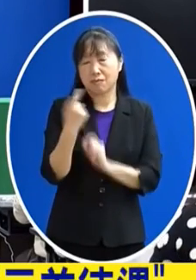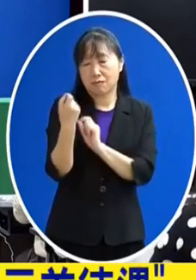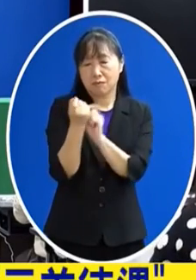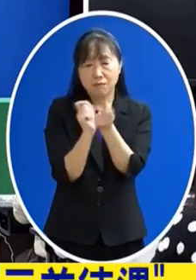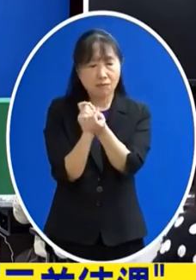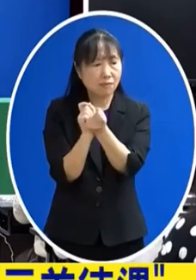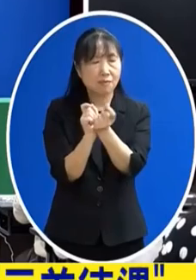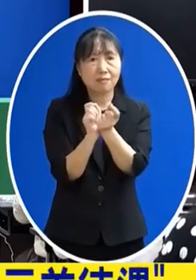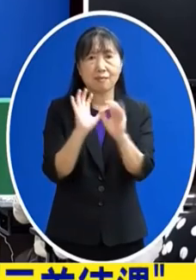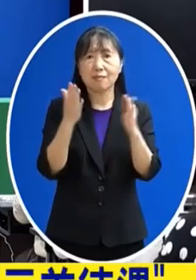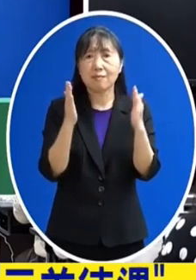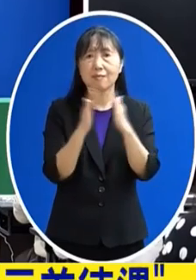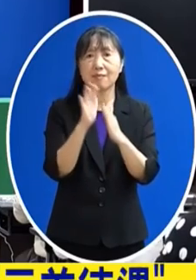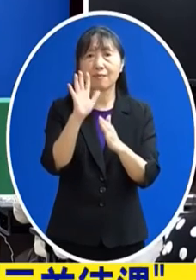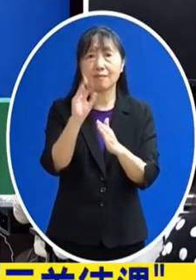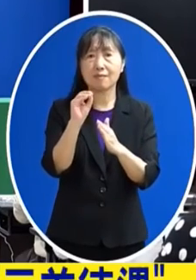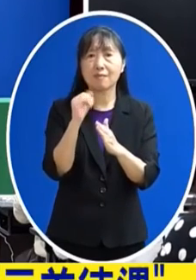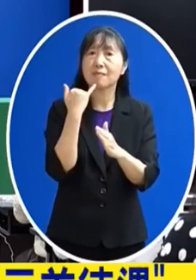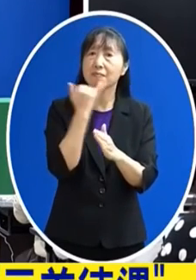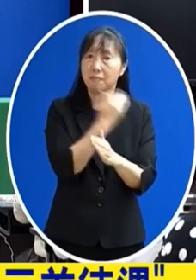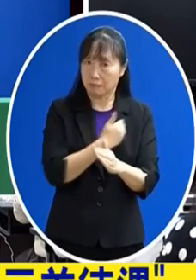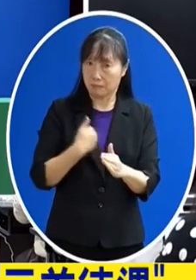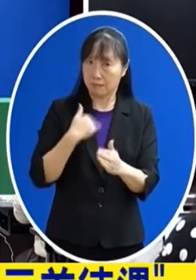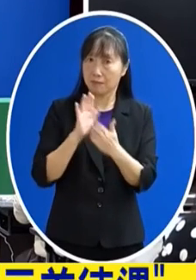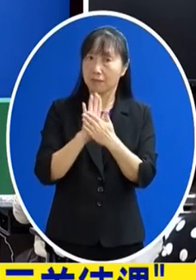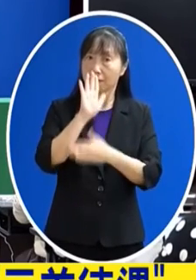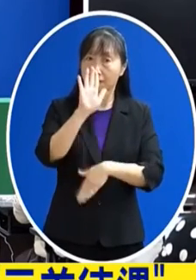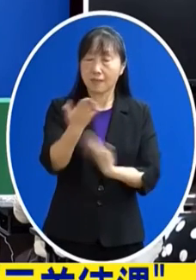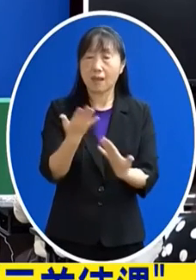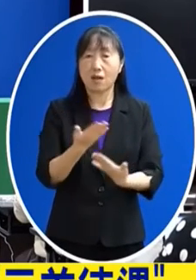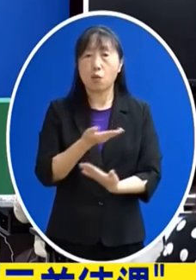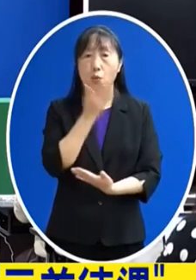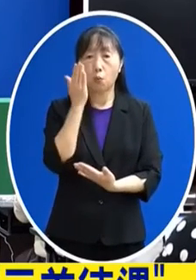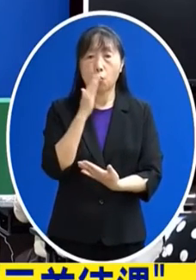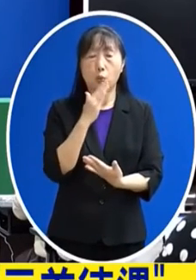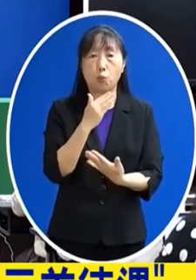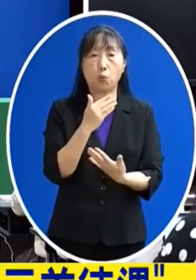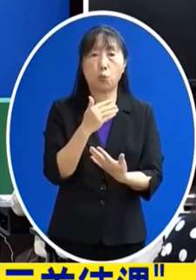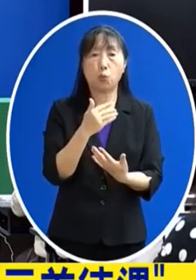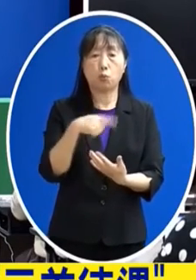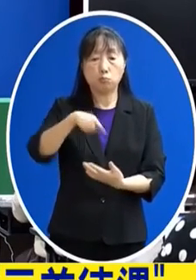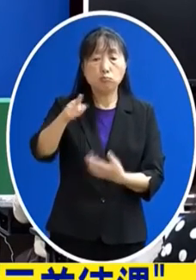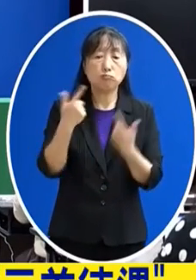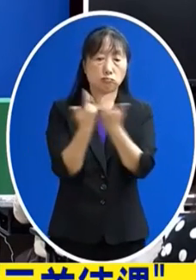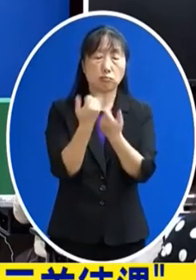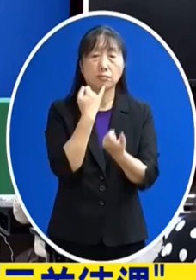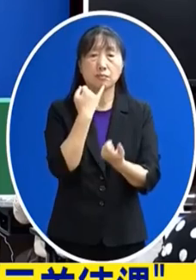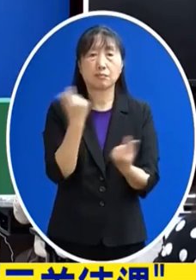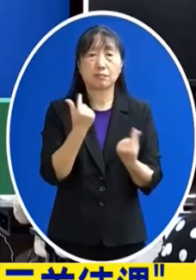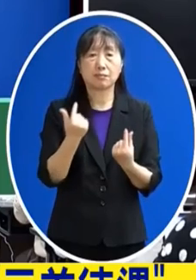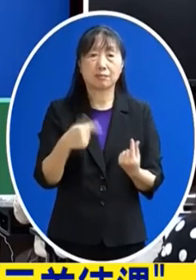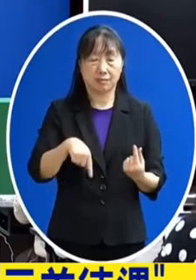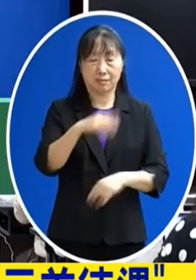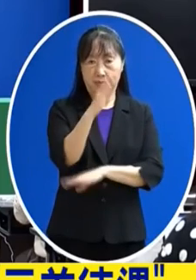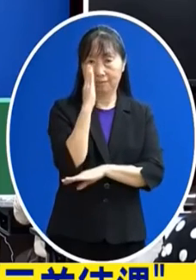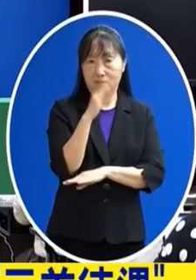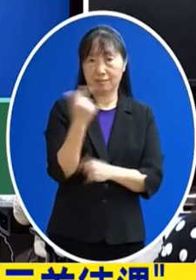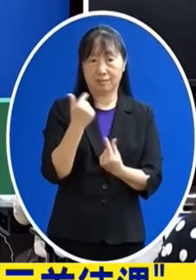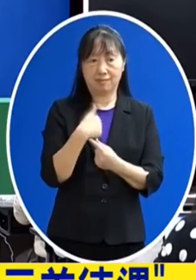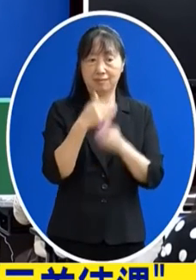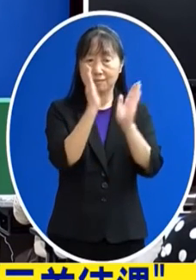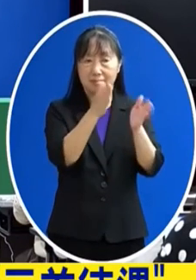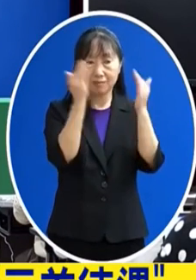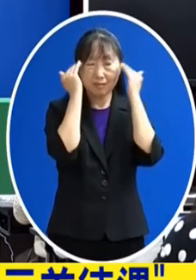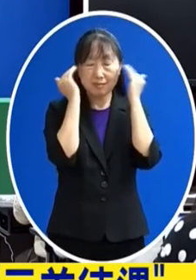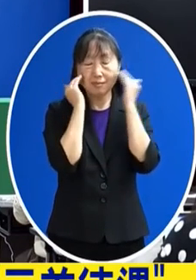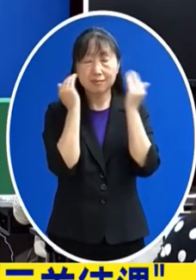国家可能也有潜力成为台湾未来可能的旅游泡泡合作对象？例如，官方也想推旅游泡泡的韩国，